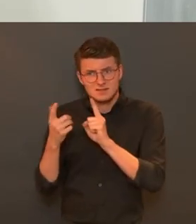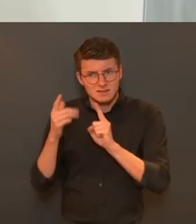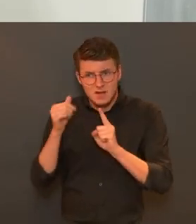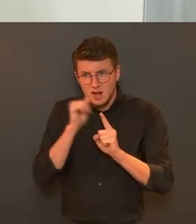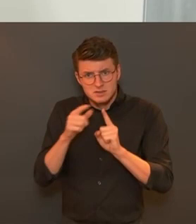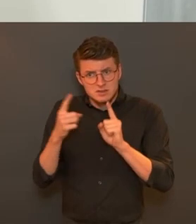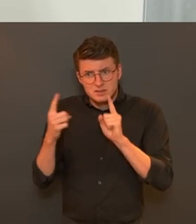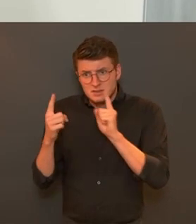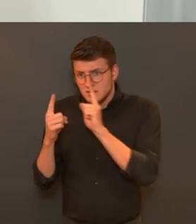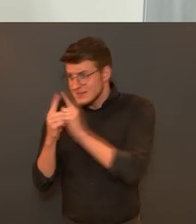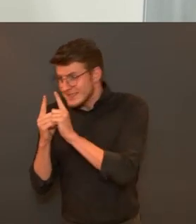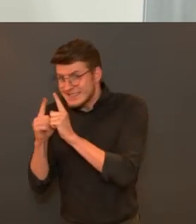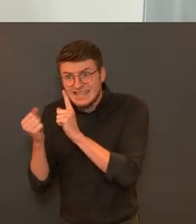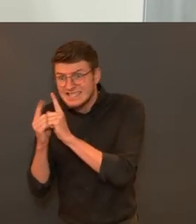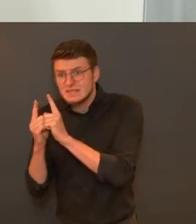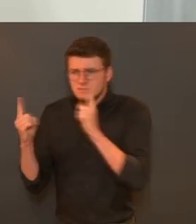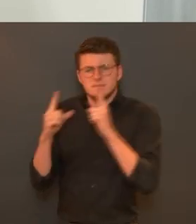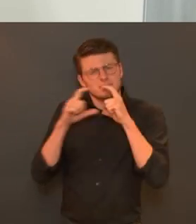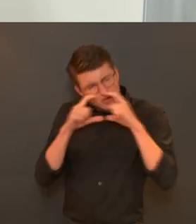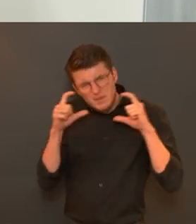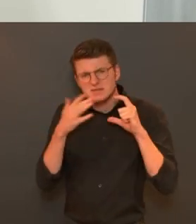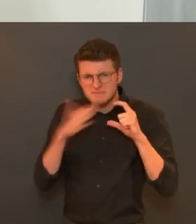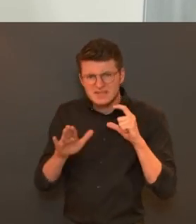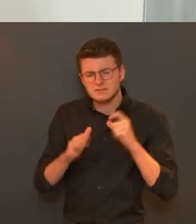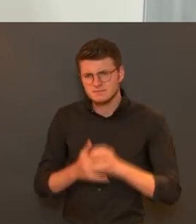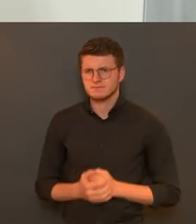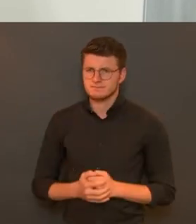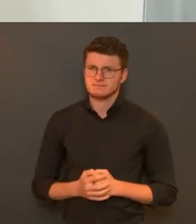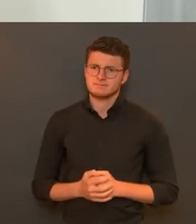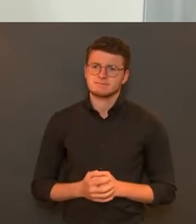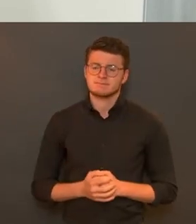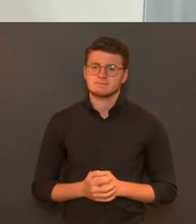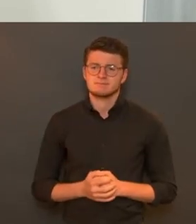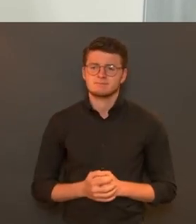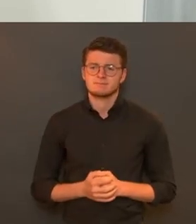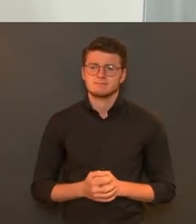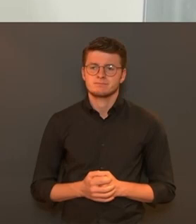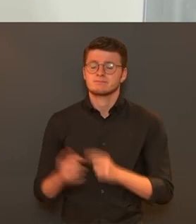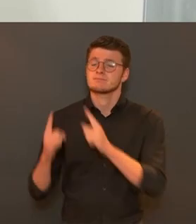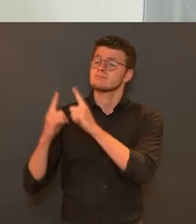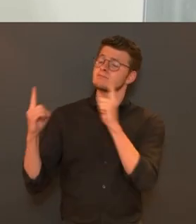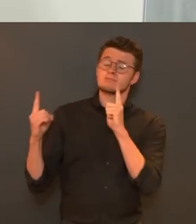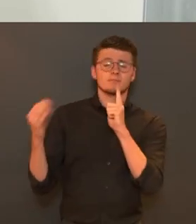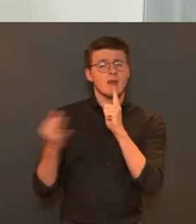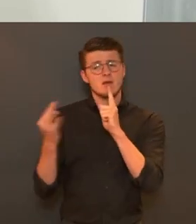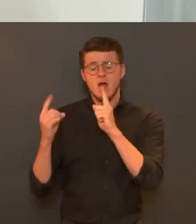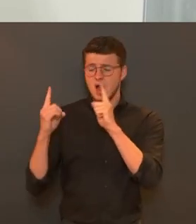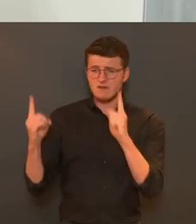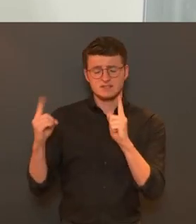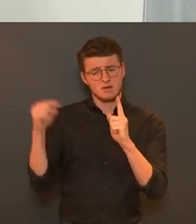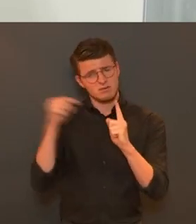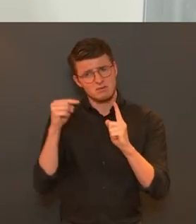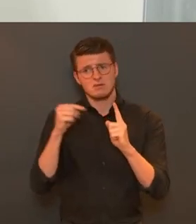vulnérables. Et c'est absolument nécessaire lorsque vous ne pouvez pas garantir la distance de sécurité. La distance de sécurité